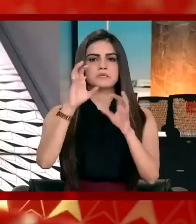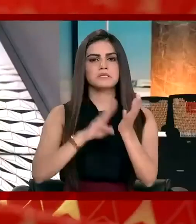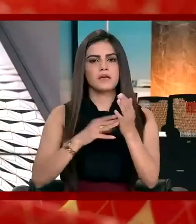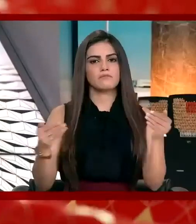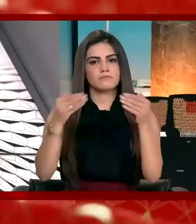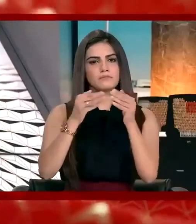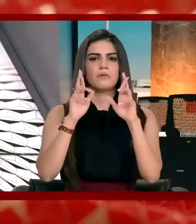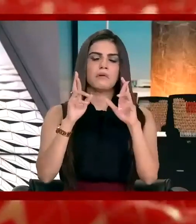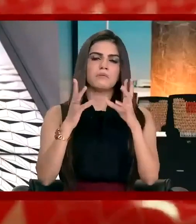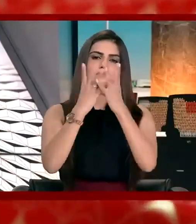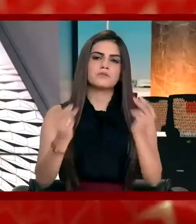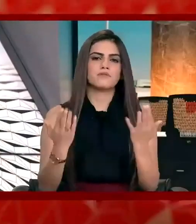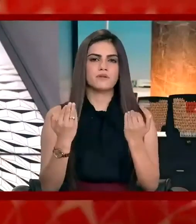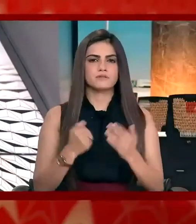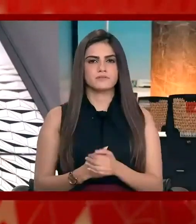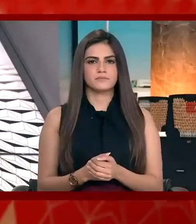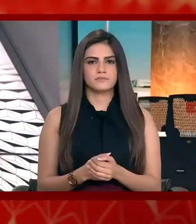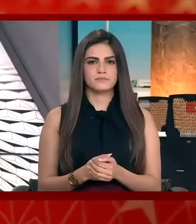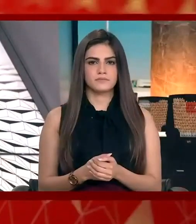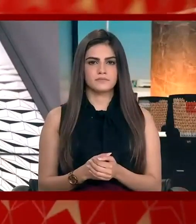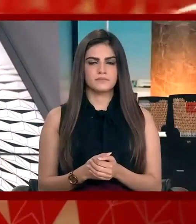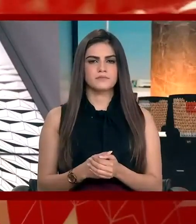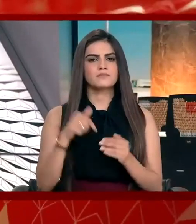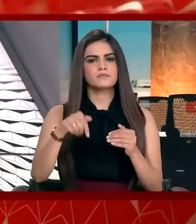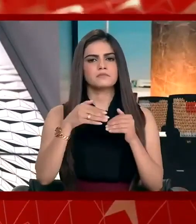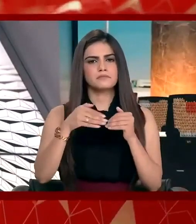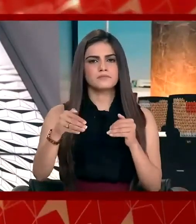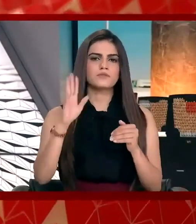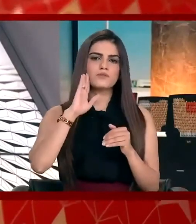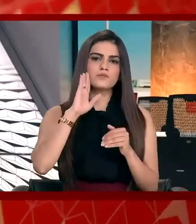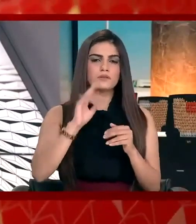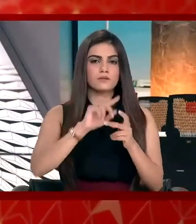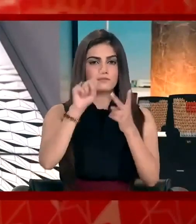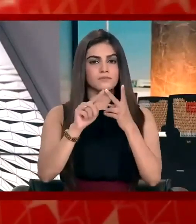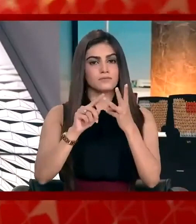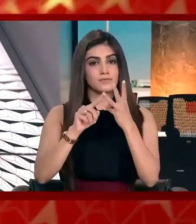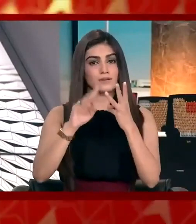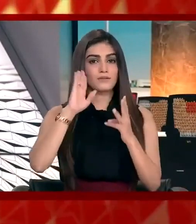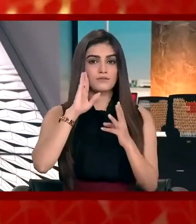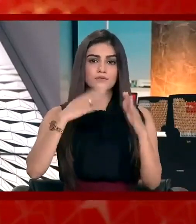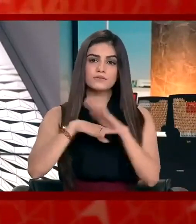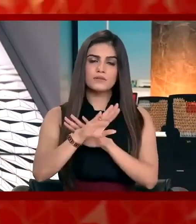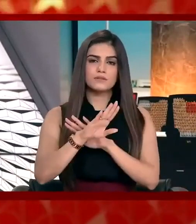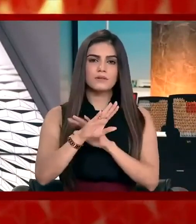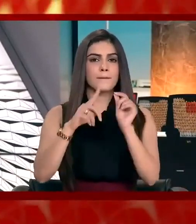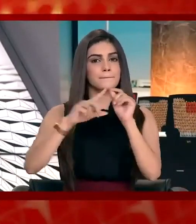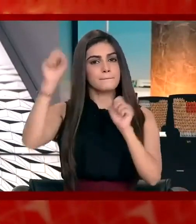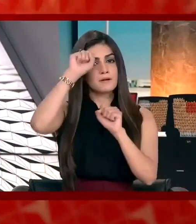के बाद पंजाब का संकट सुलझ जाएगा तो है आगे बढ़ते हैं अगली खबर का रुख करते हैं